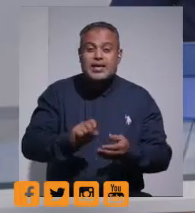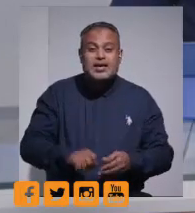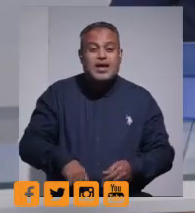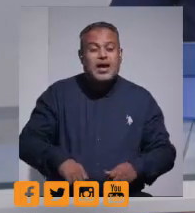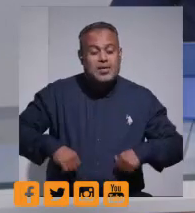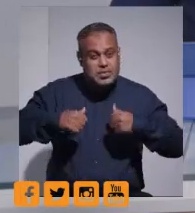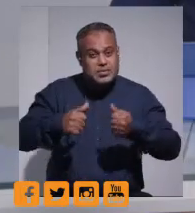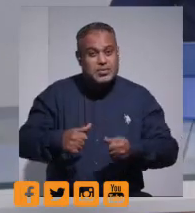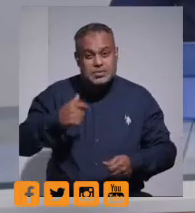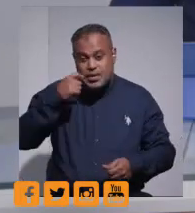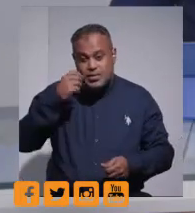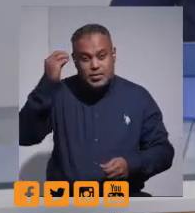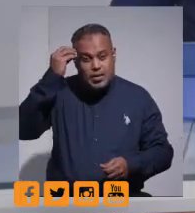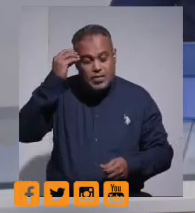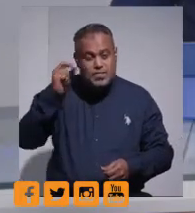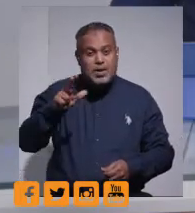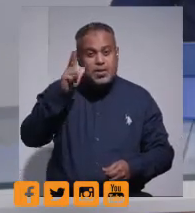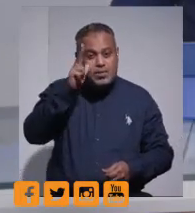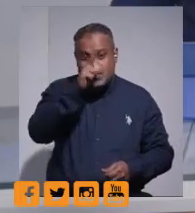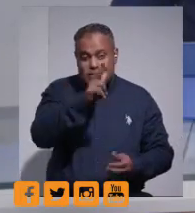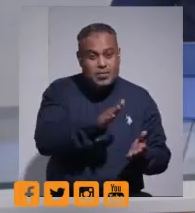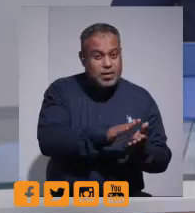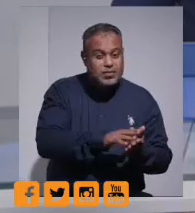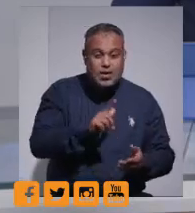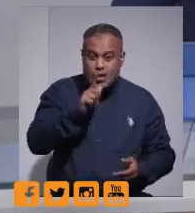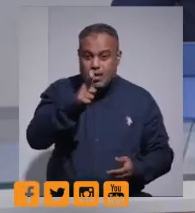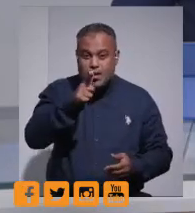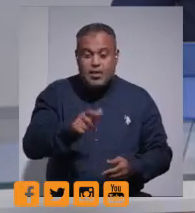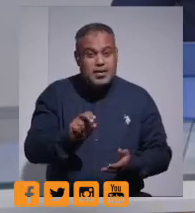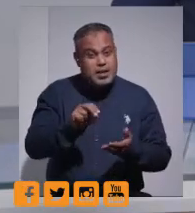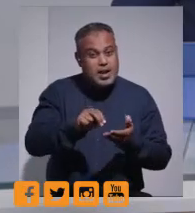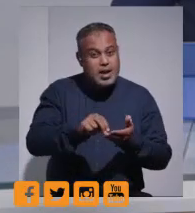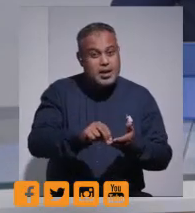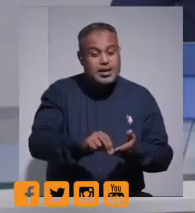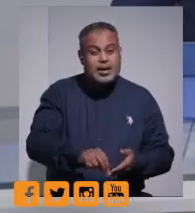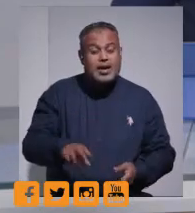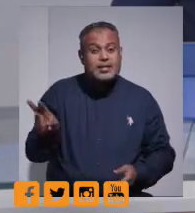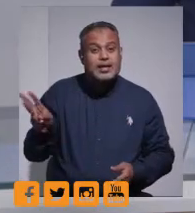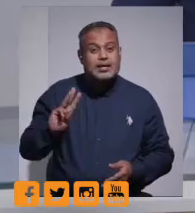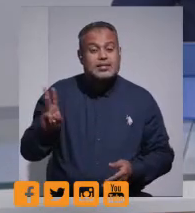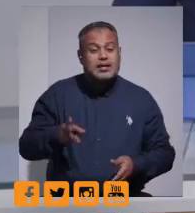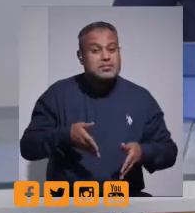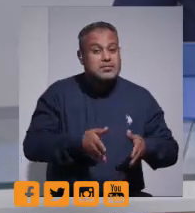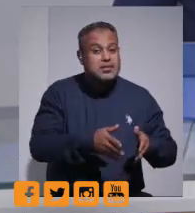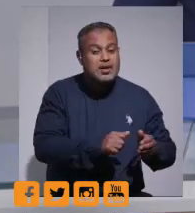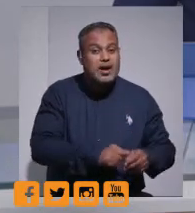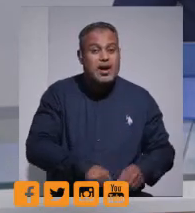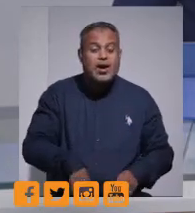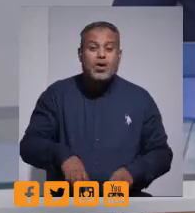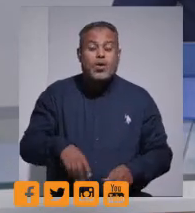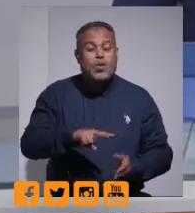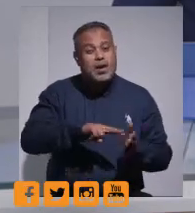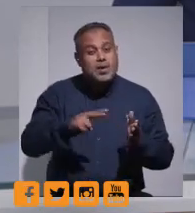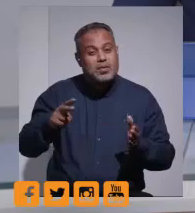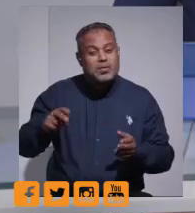في التعريف بالتراث وحفظه مشيرا الى ان القريه تحتوي على 13 جناحا تضم مقتنيات وادوات قديمه